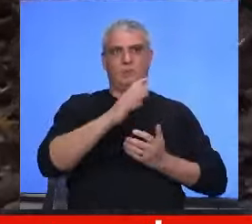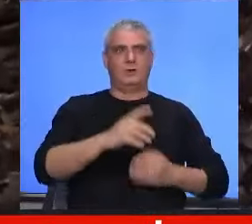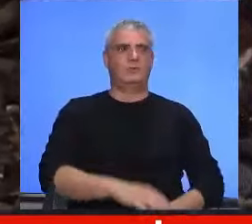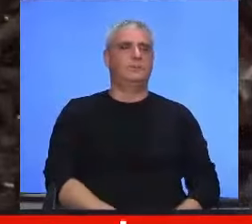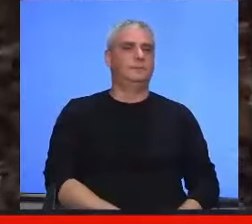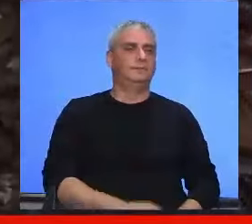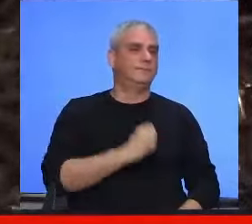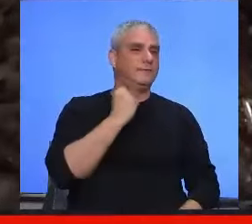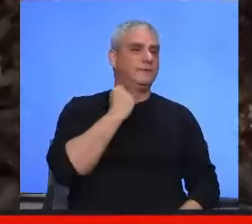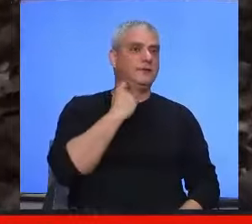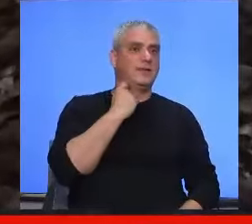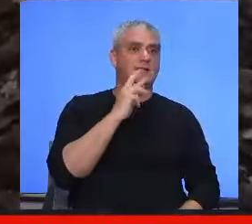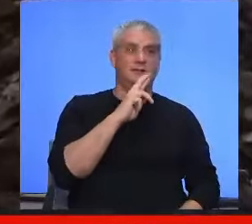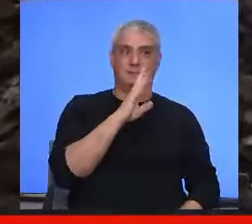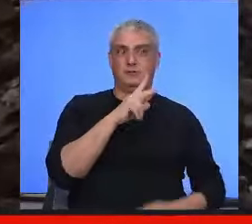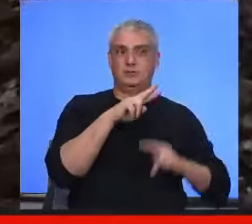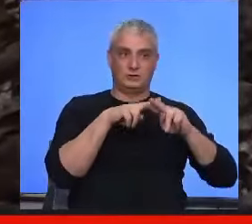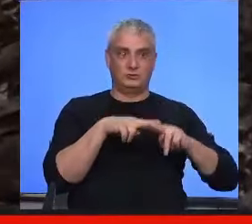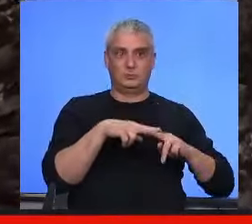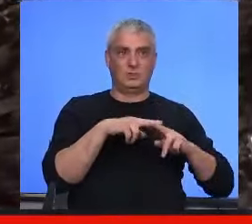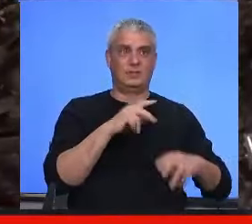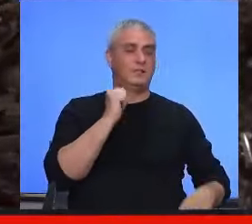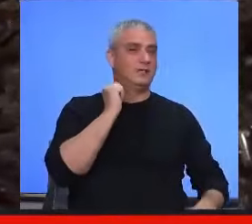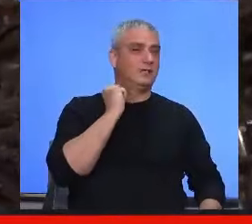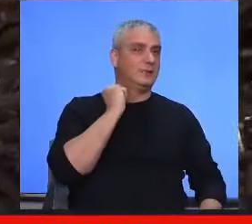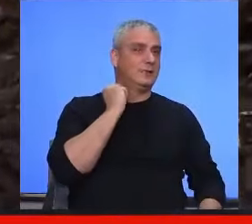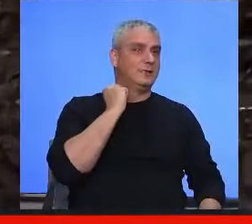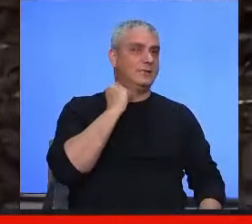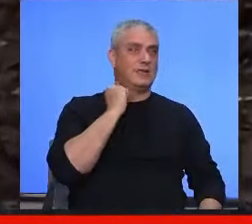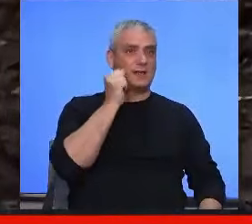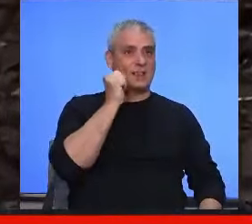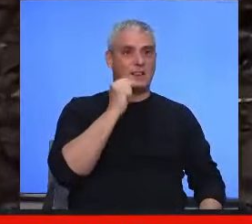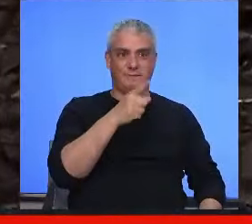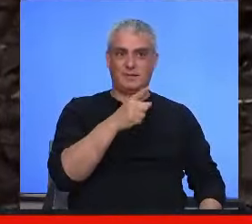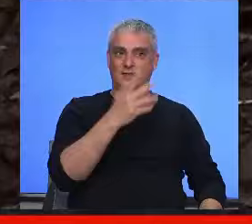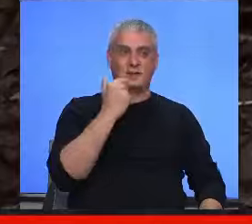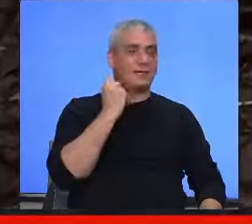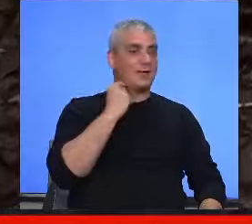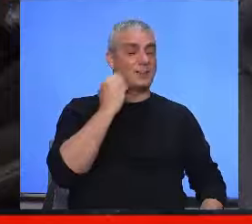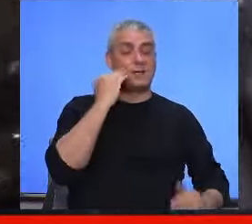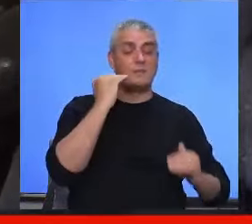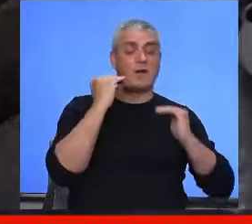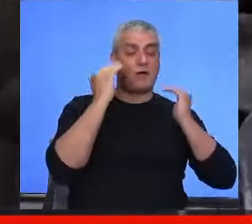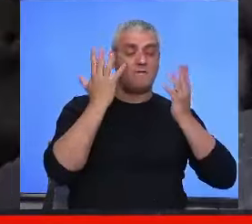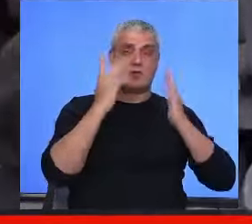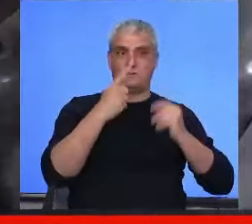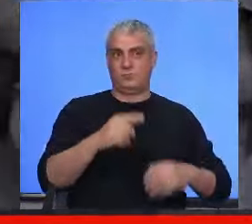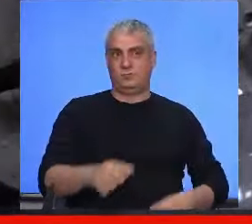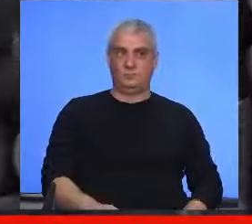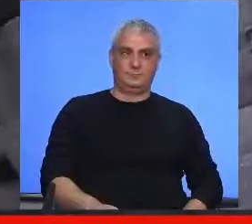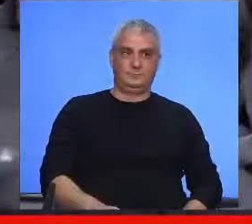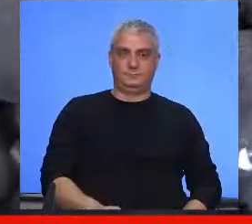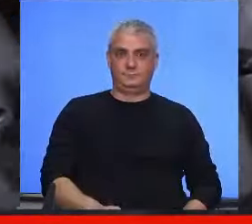יין ריזלינג, ממה שנשאר ממנו. יין לבן. היה יין ברמה מאוד גבוהה.